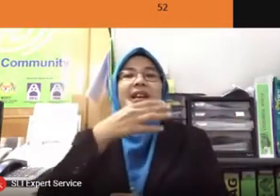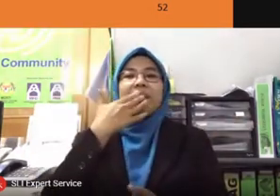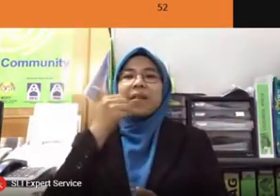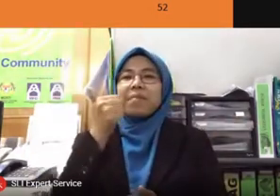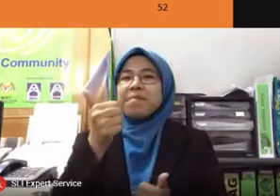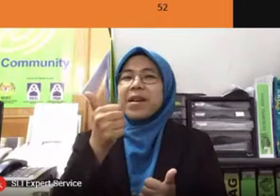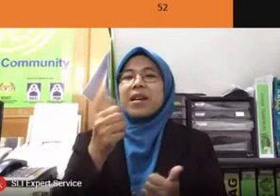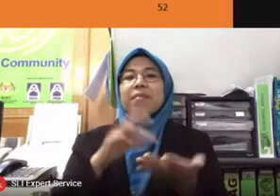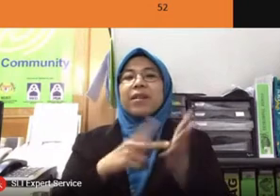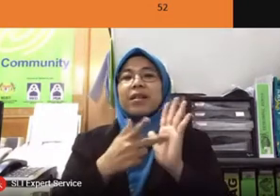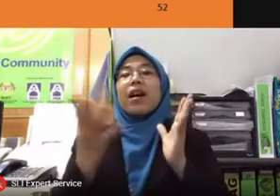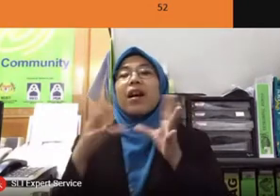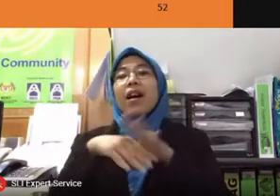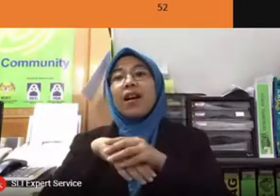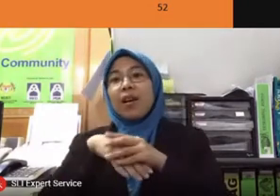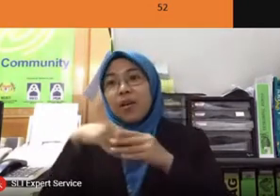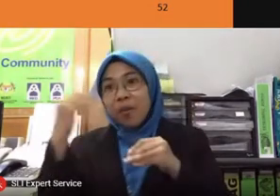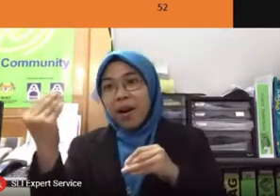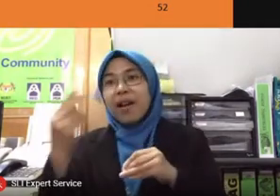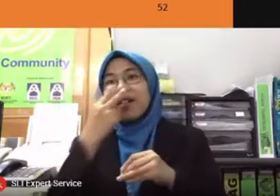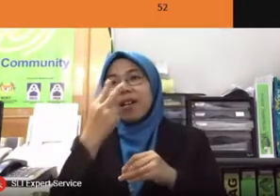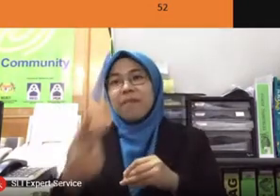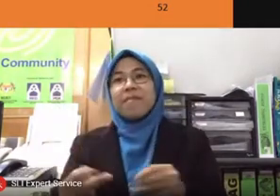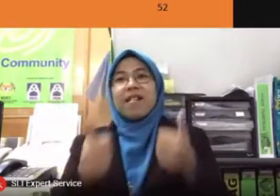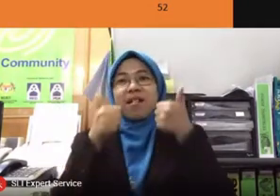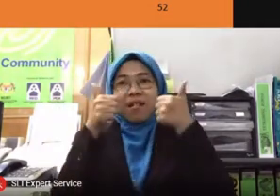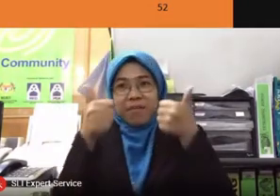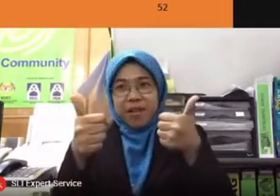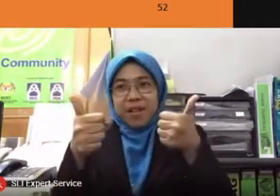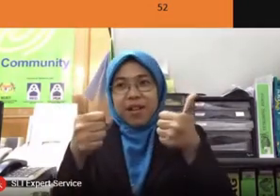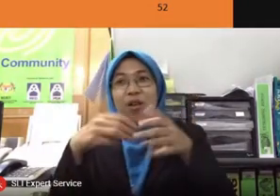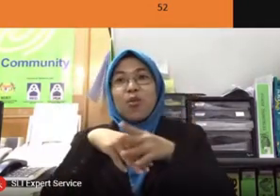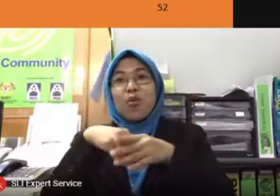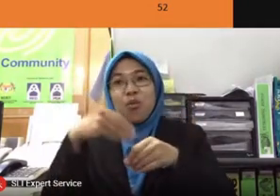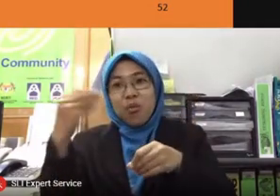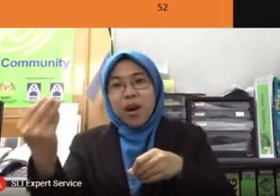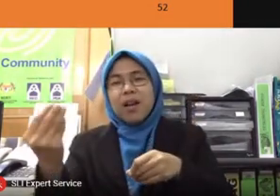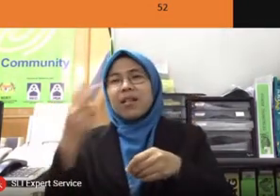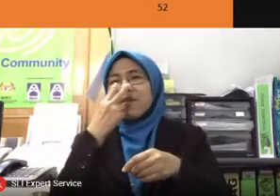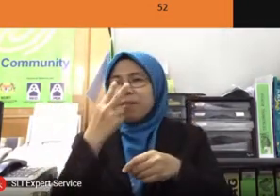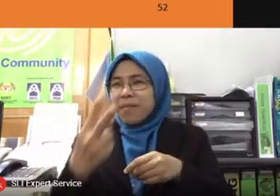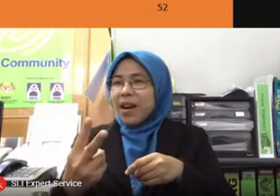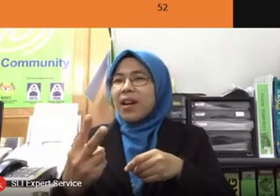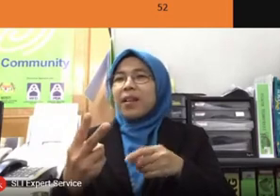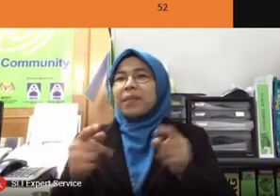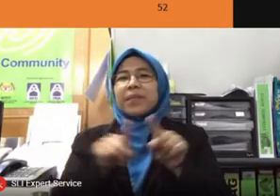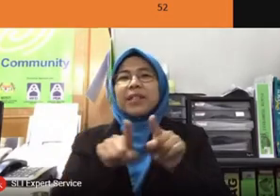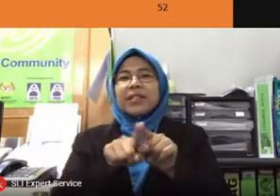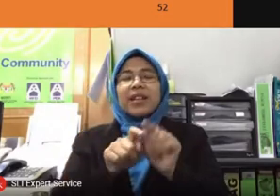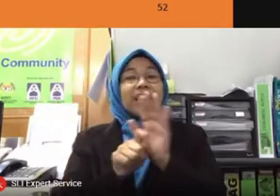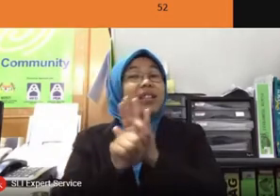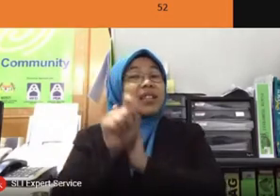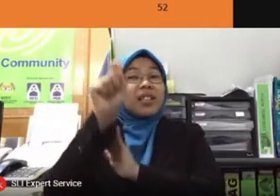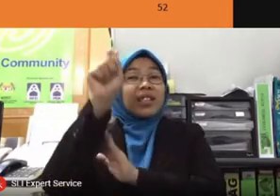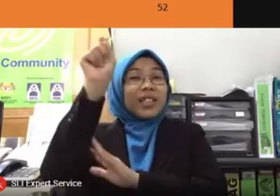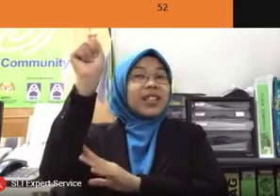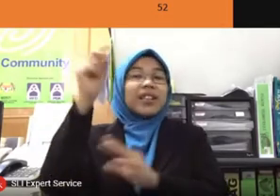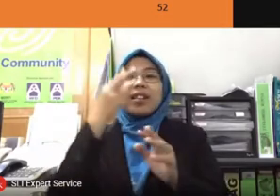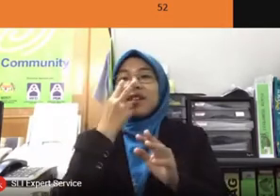okay, di luar kelihatannya hebat, di luar kelihatannya, apa ni, tinggi, di